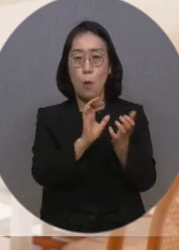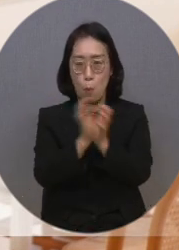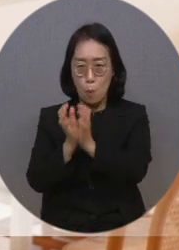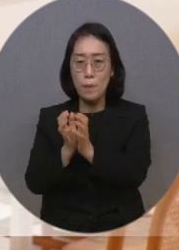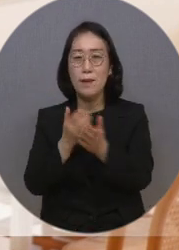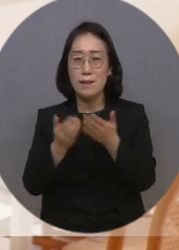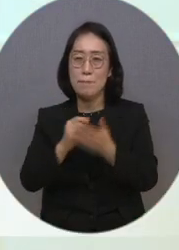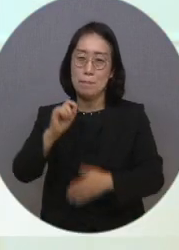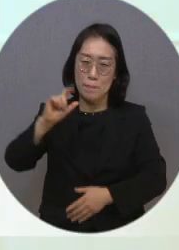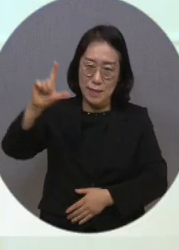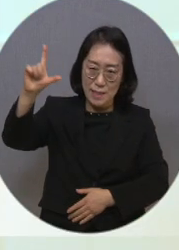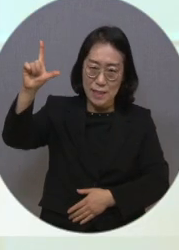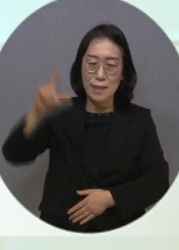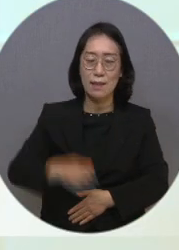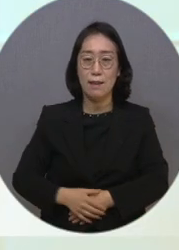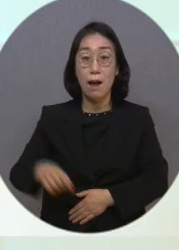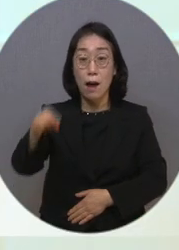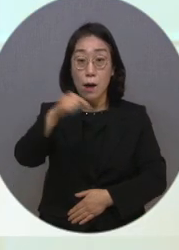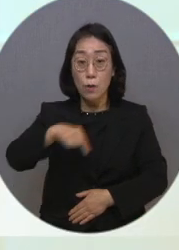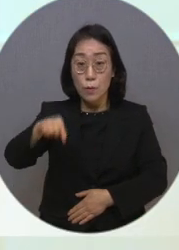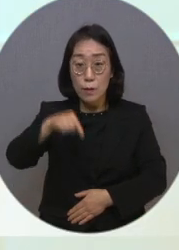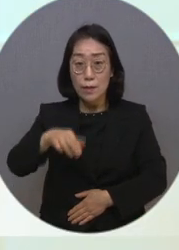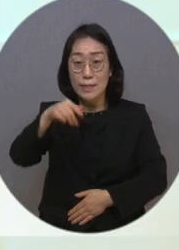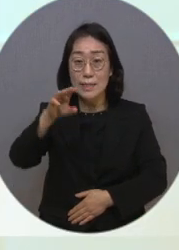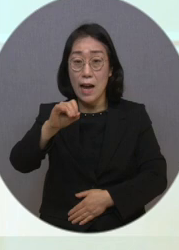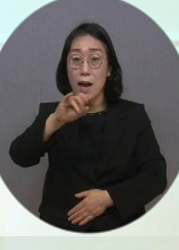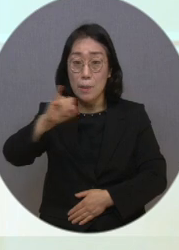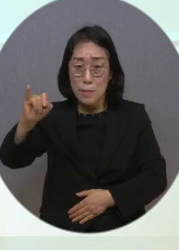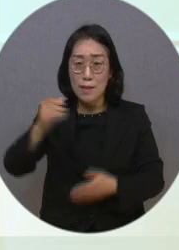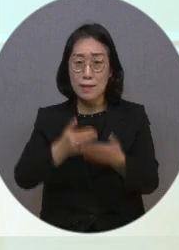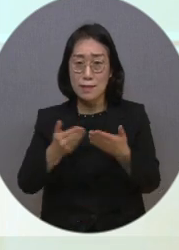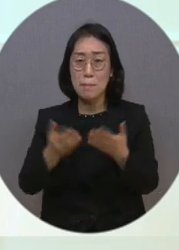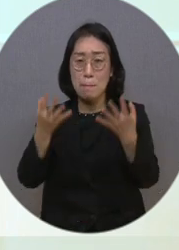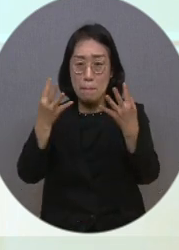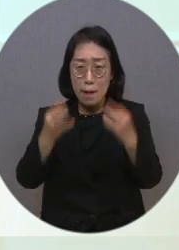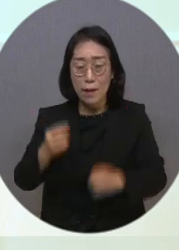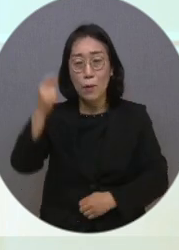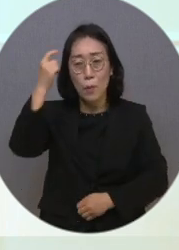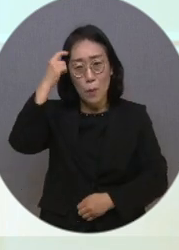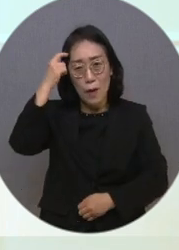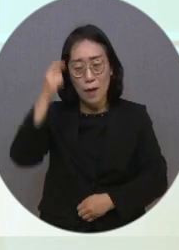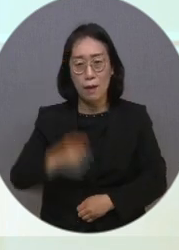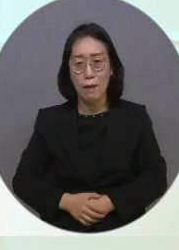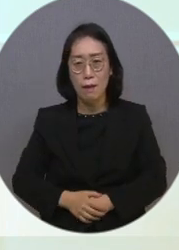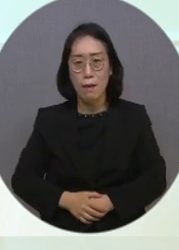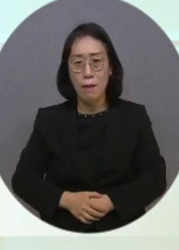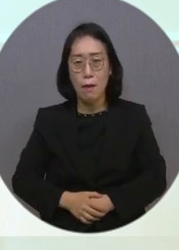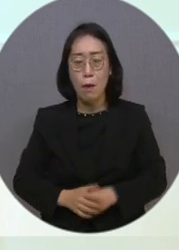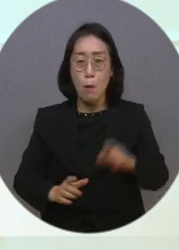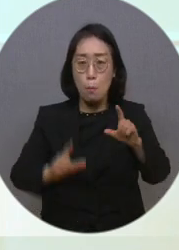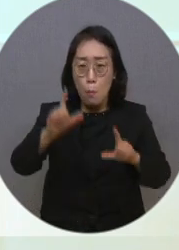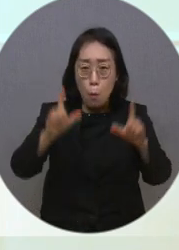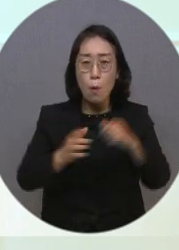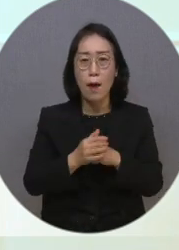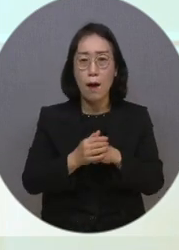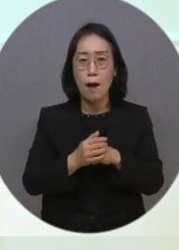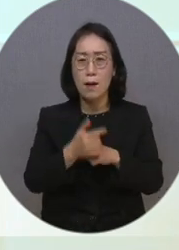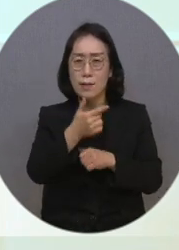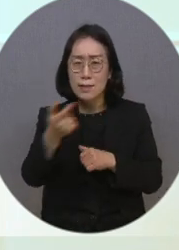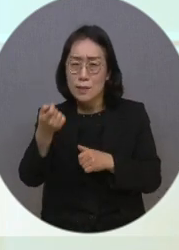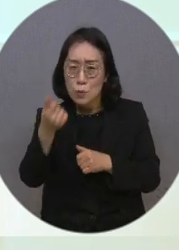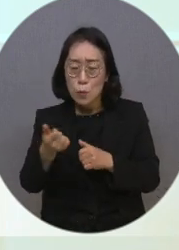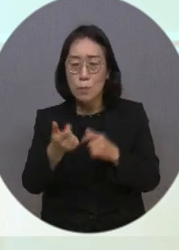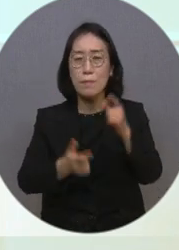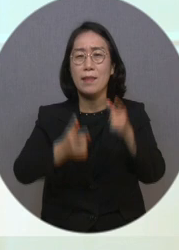꽃을 그리게 되었습니다 그 중에서도 주로 장미를 그리는 이유는 장미는 크기나 모양 색깔 이런